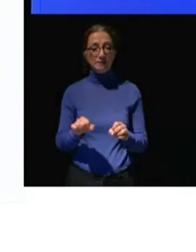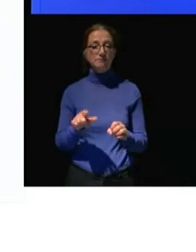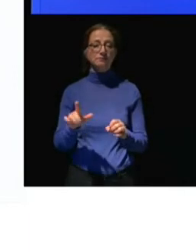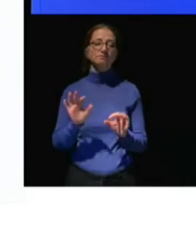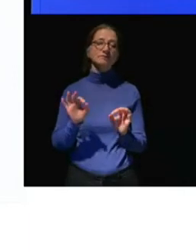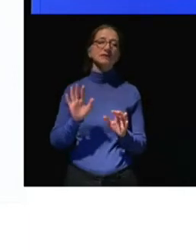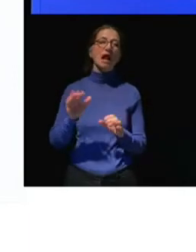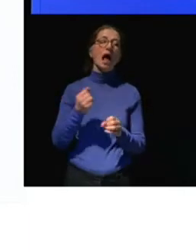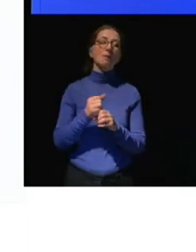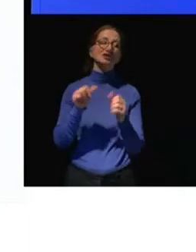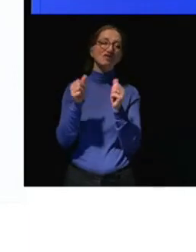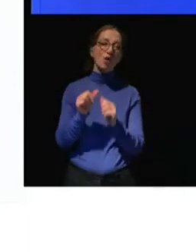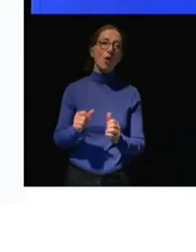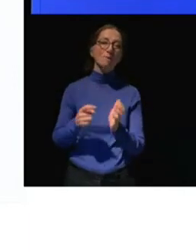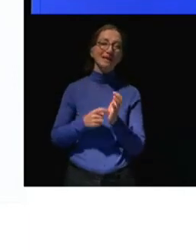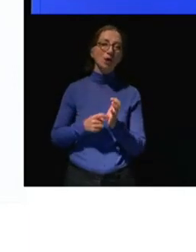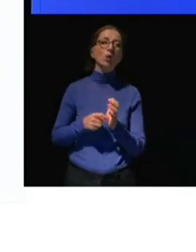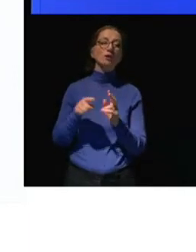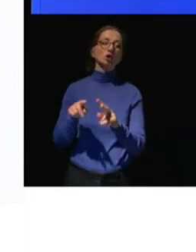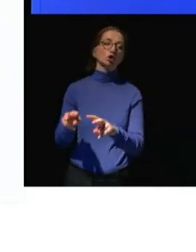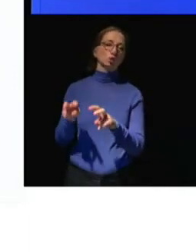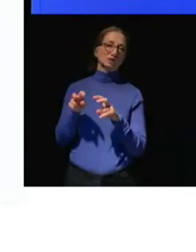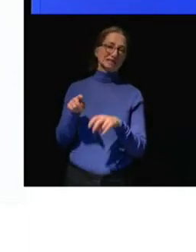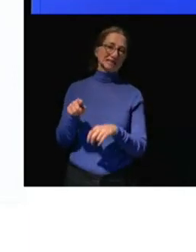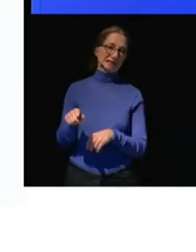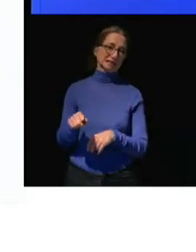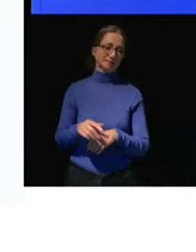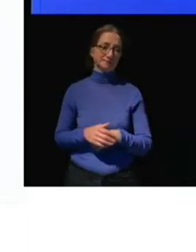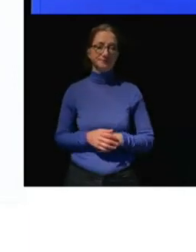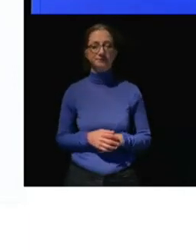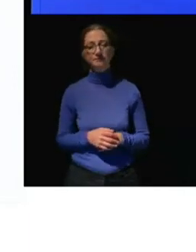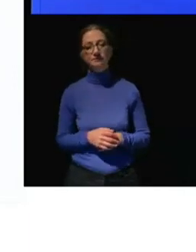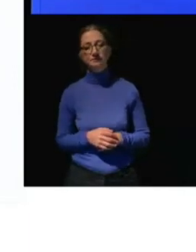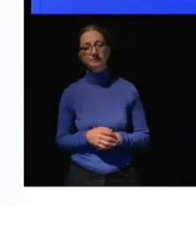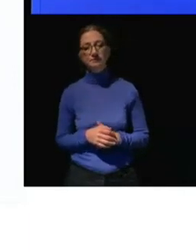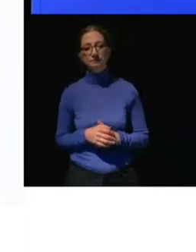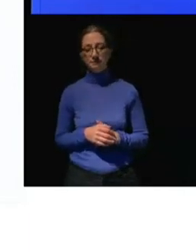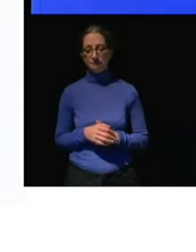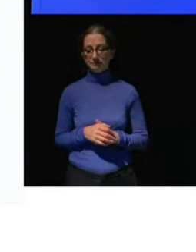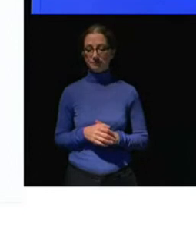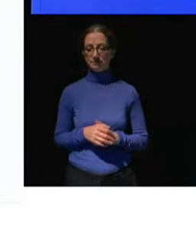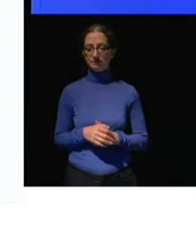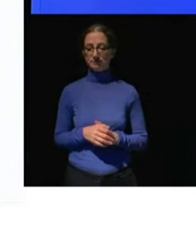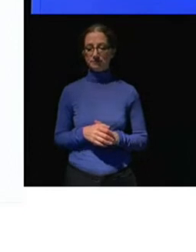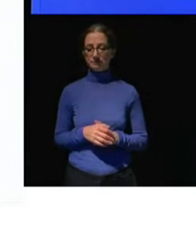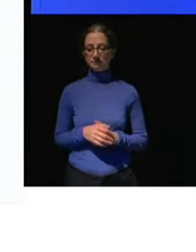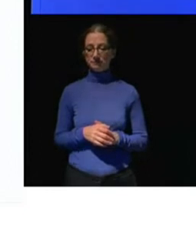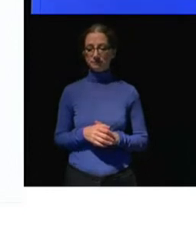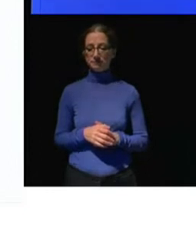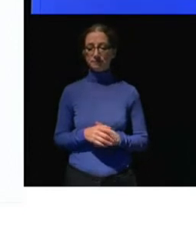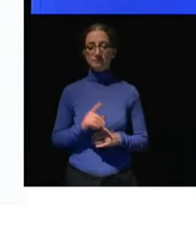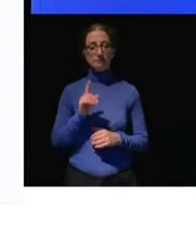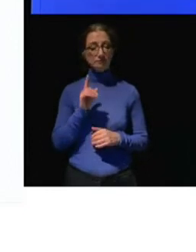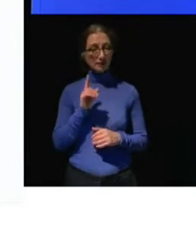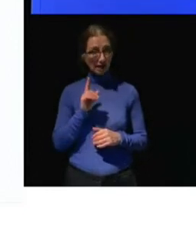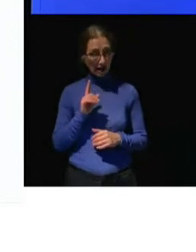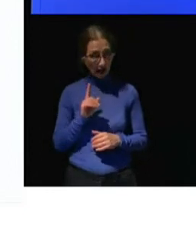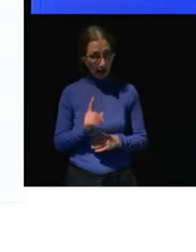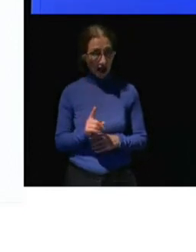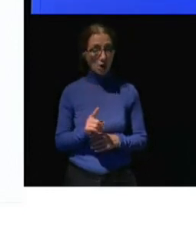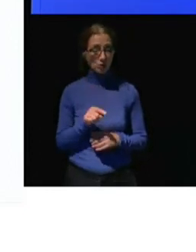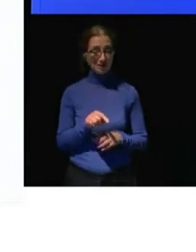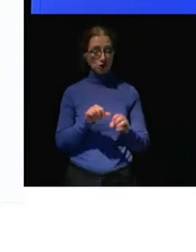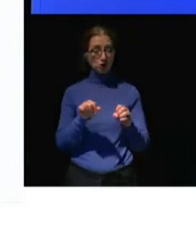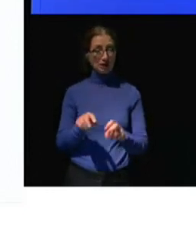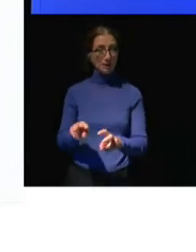besonderen Arbeitsformen und Bedingungen, unter denen Künstlerinnen und Kulturschaffende arbeiten. Auch berücksichtigen